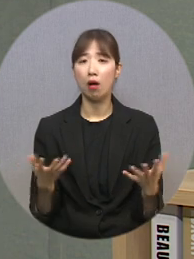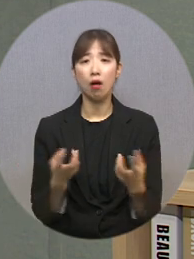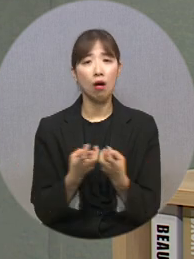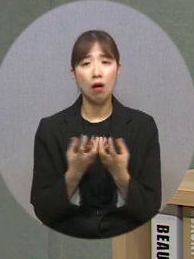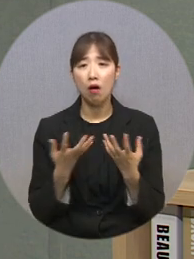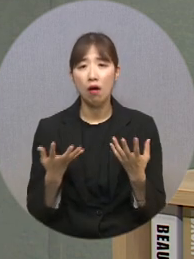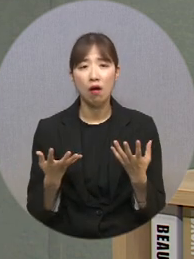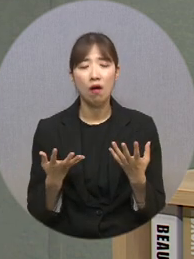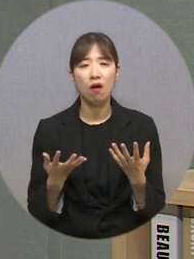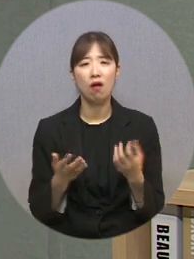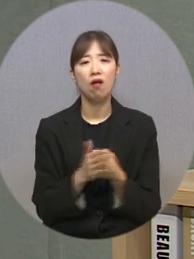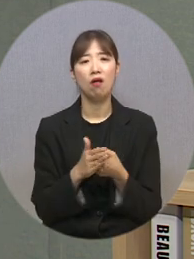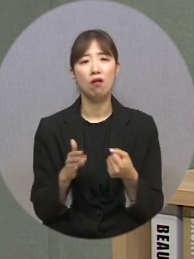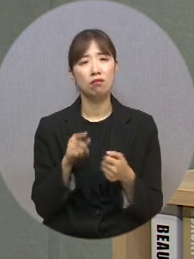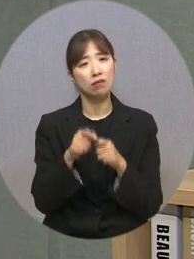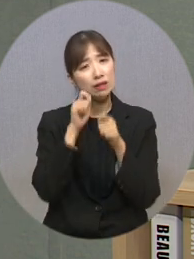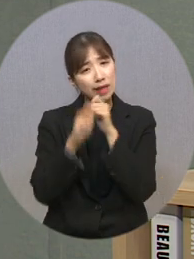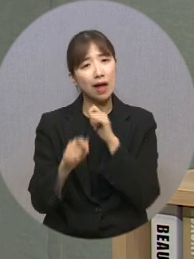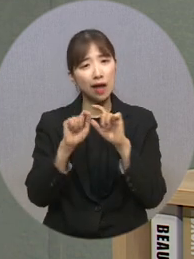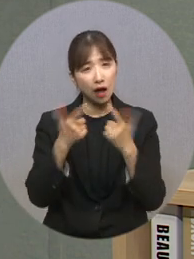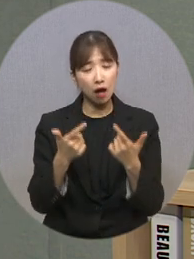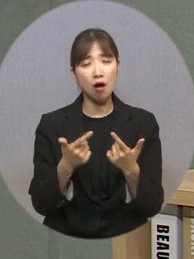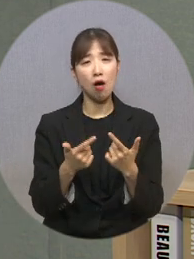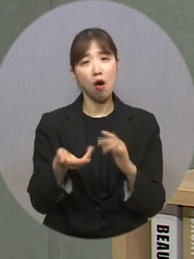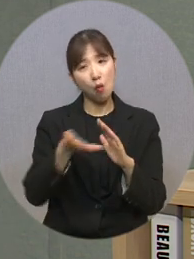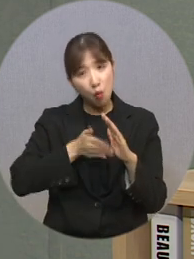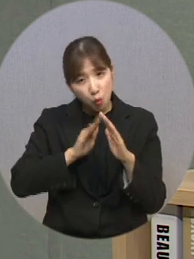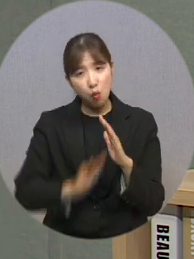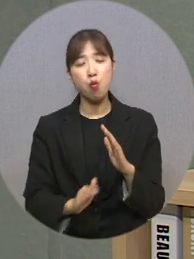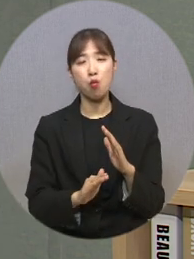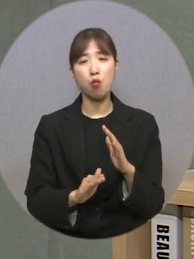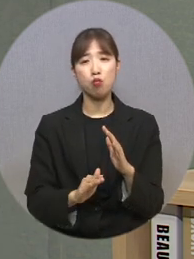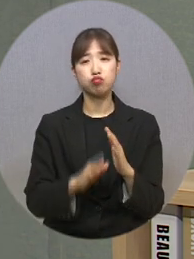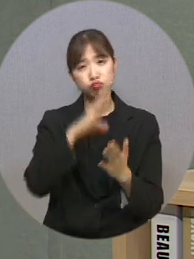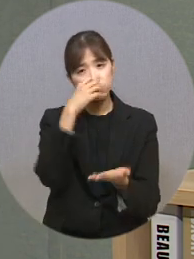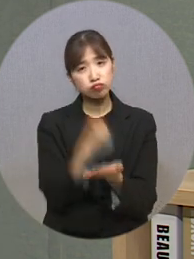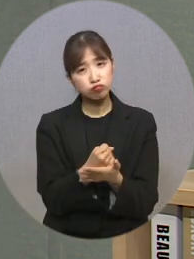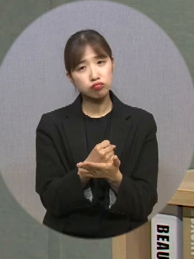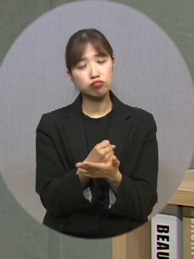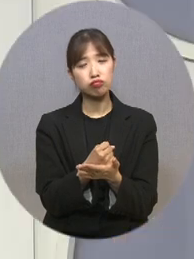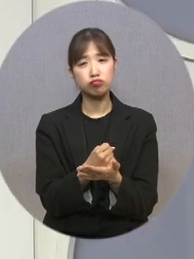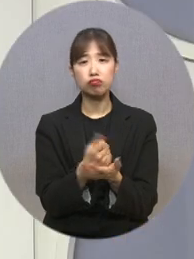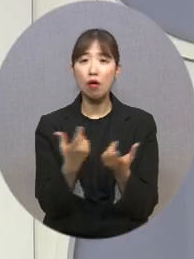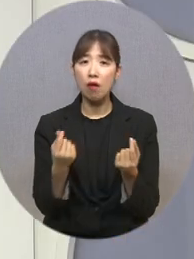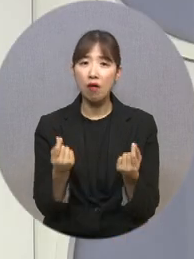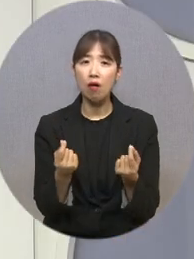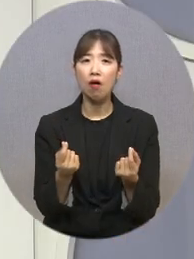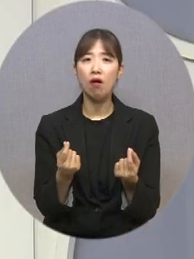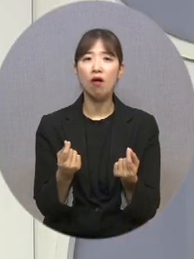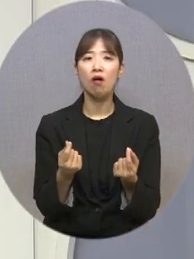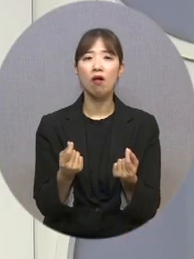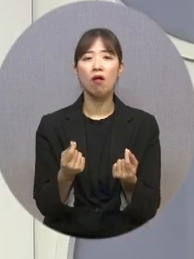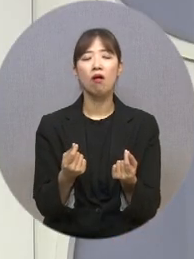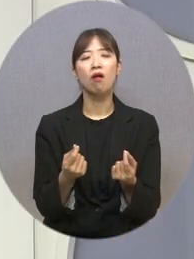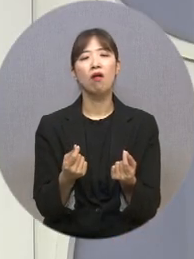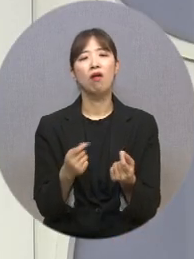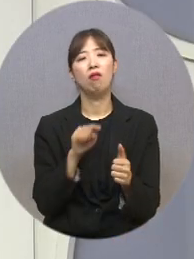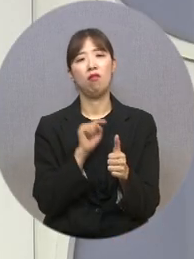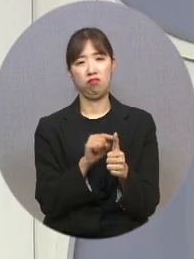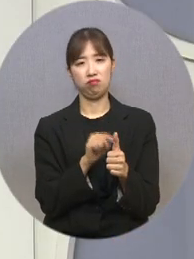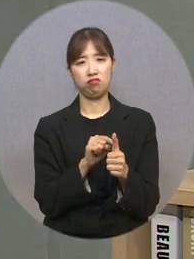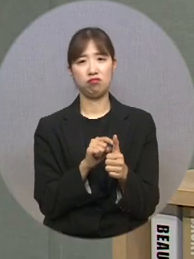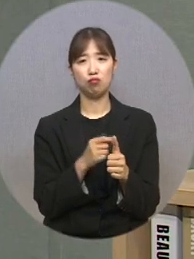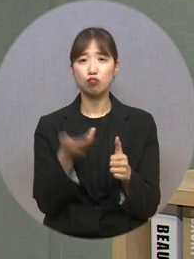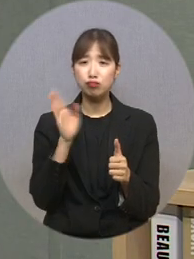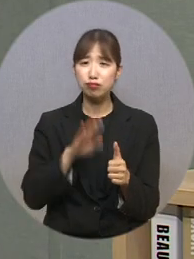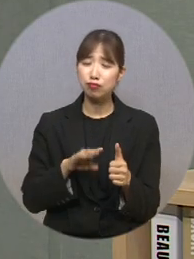얘기가 오고 가니까 이거는 사기가 아니라 합법적으로 양도 받은 거 아니냐. 막 그런 차원으로 몰고 가는데. 예,